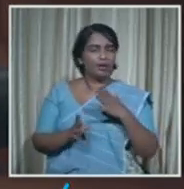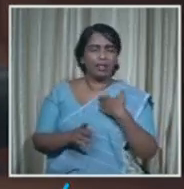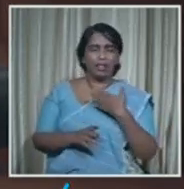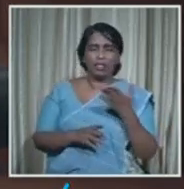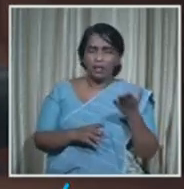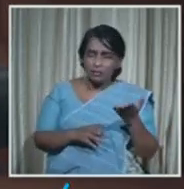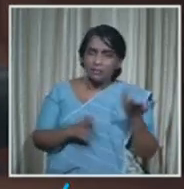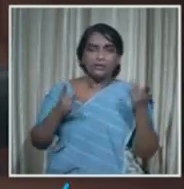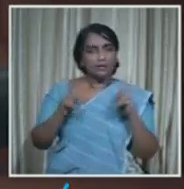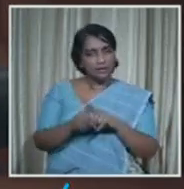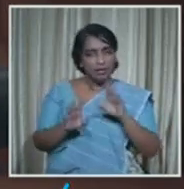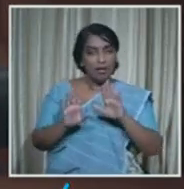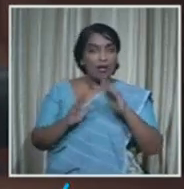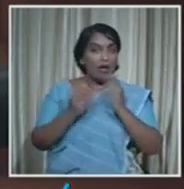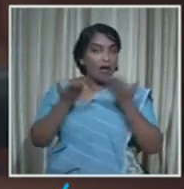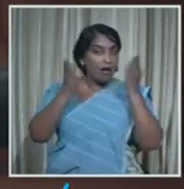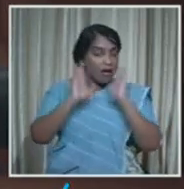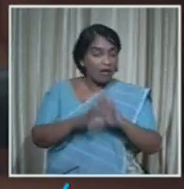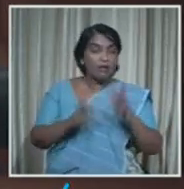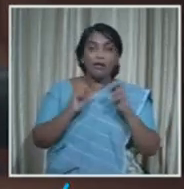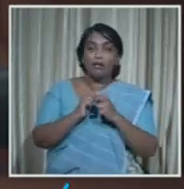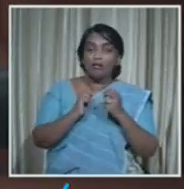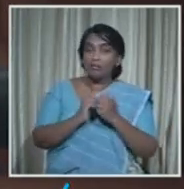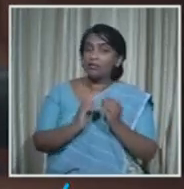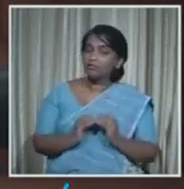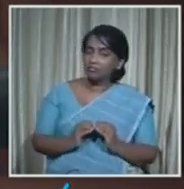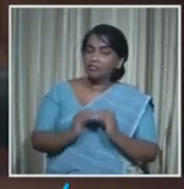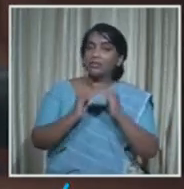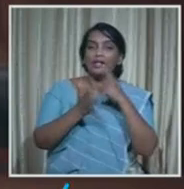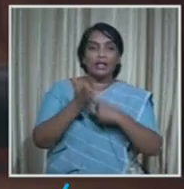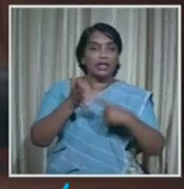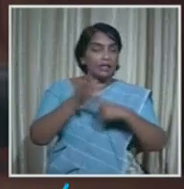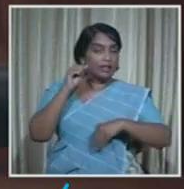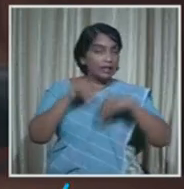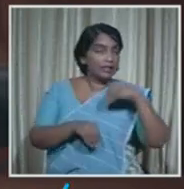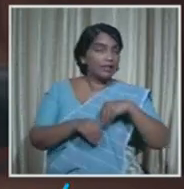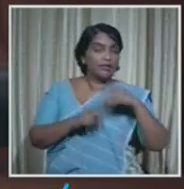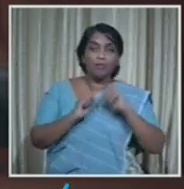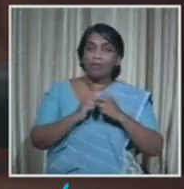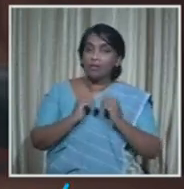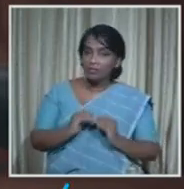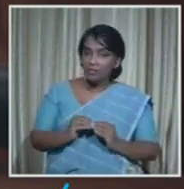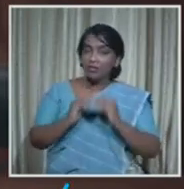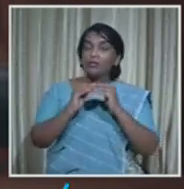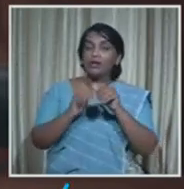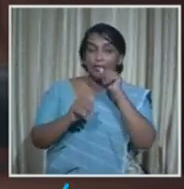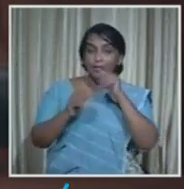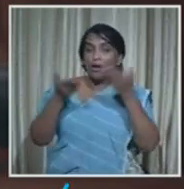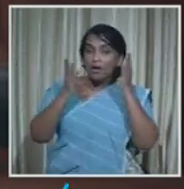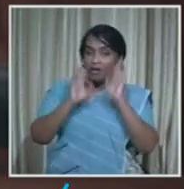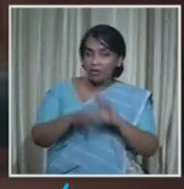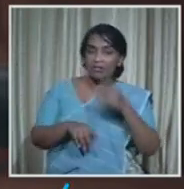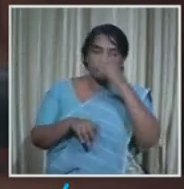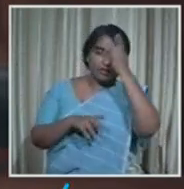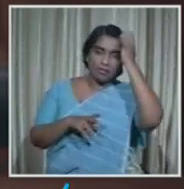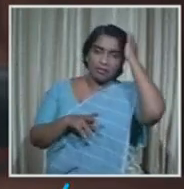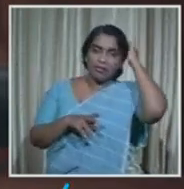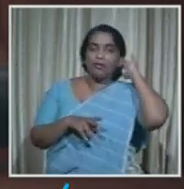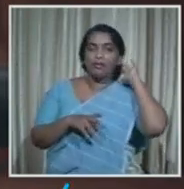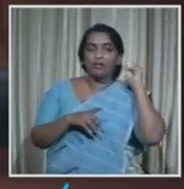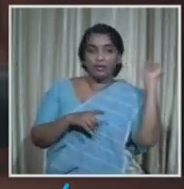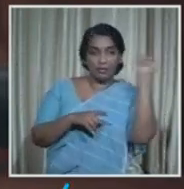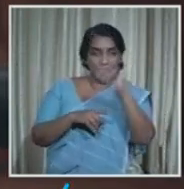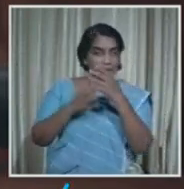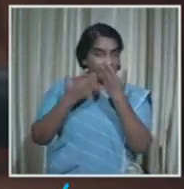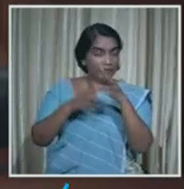පුළුවන්. හැබැයි මේකේ අන්තයේ ගොඩ මේ අර්බුදයෙන් ගොඩ එන්න මේ දේශපාලන අර්බුදයෙන් ගොඩේීම සඳහා අන්තයේ තිබෙන්නේ අවසන් කරනවා